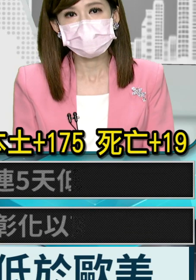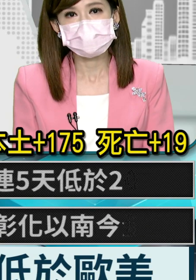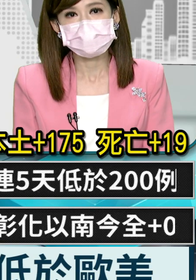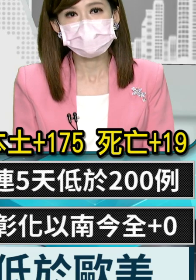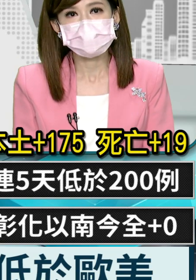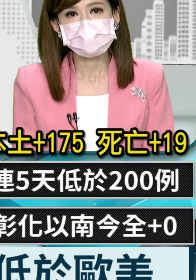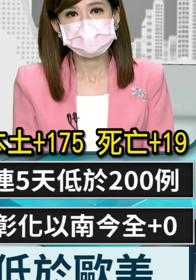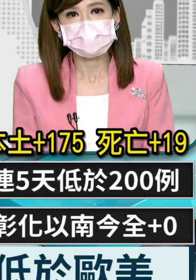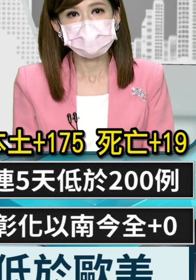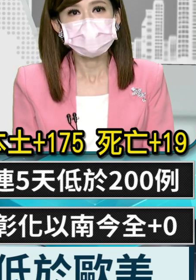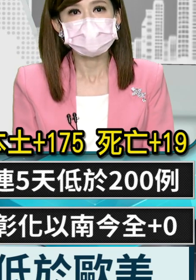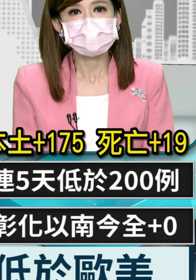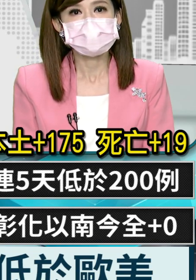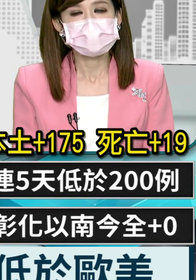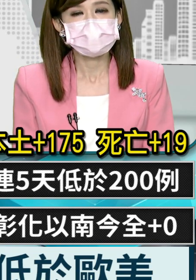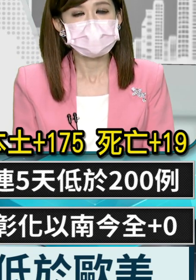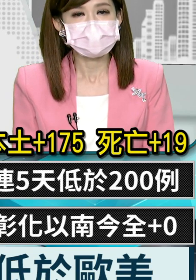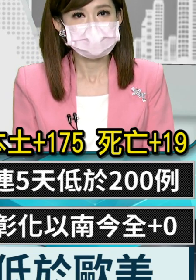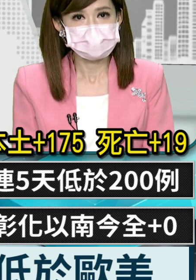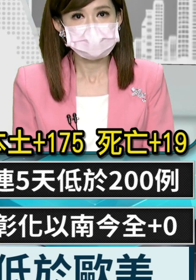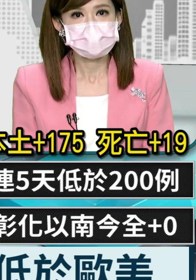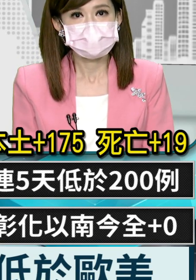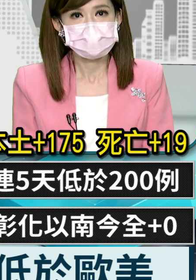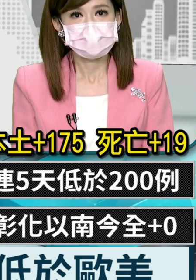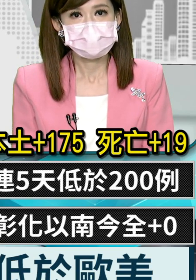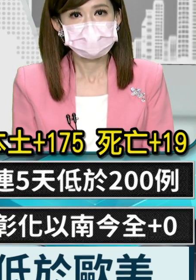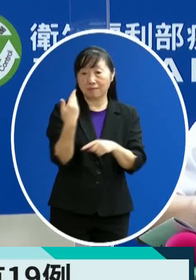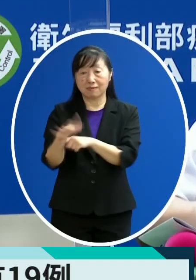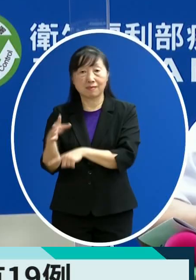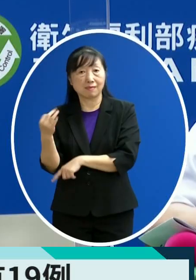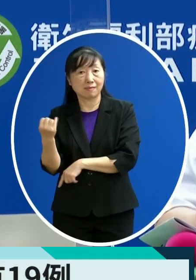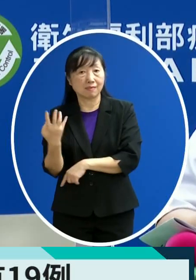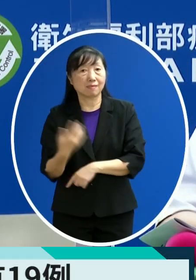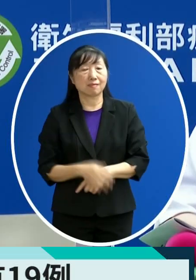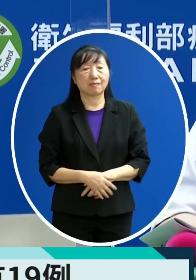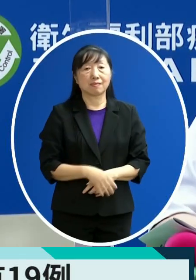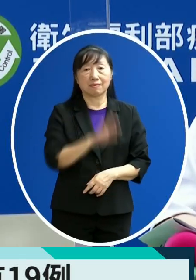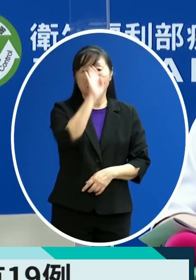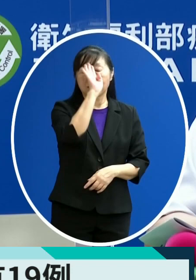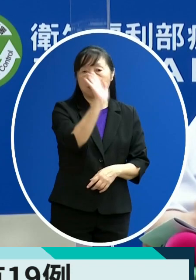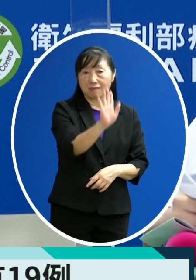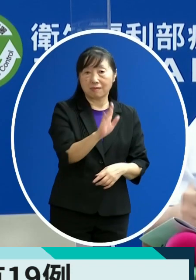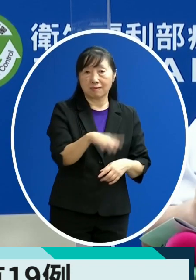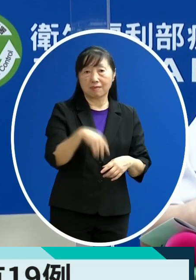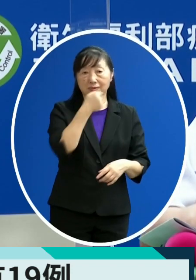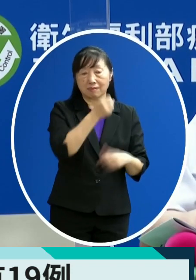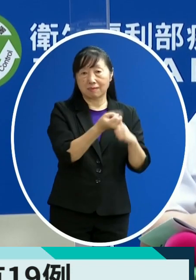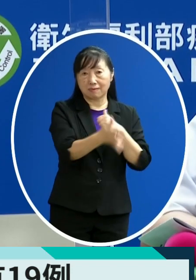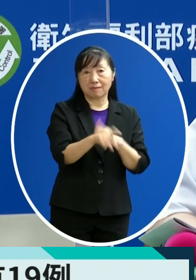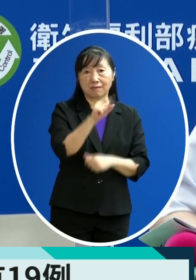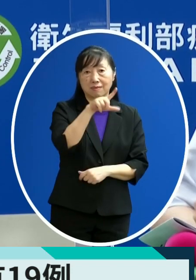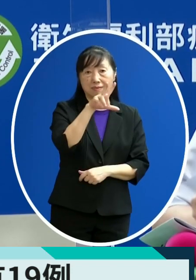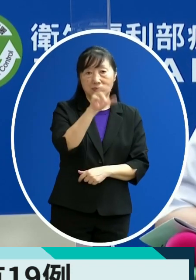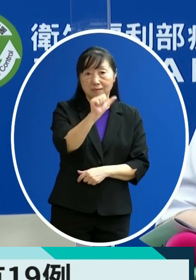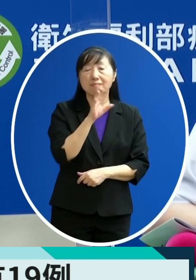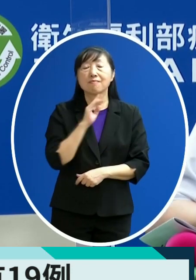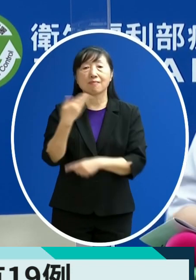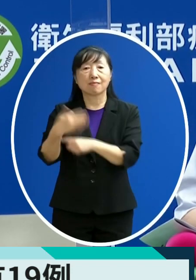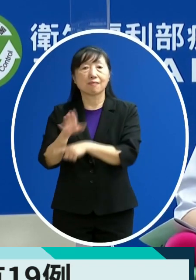拿大还有德国的比率相对来的低。 今天确诊是本土175例，死亡